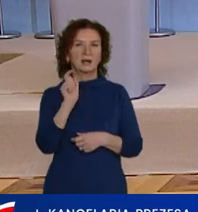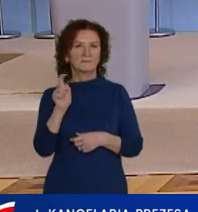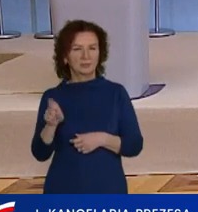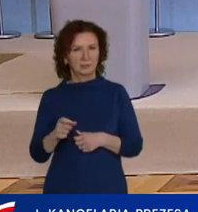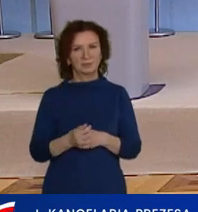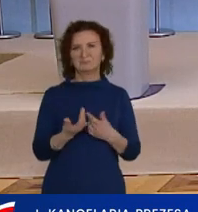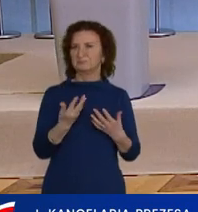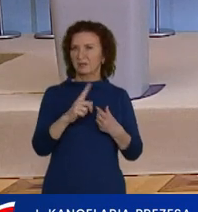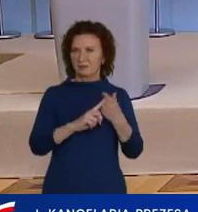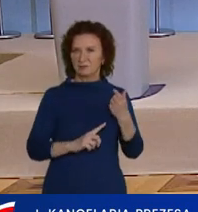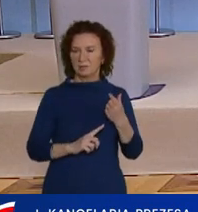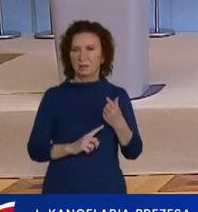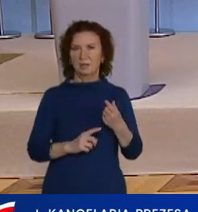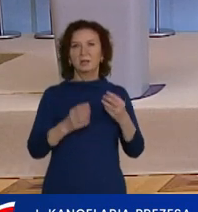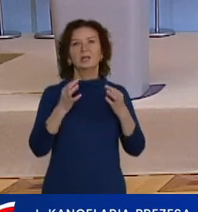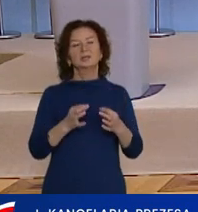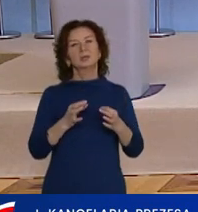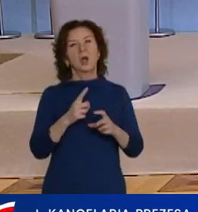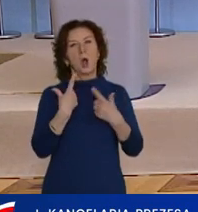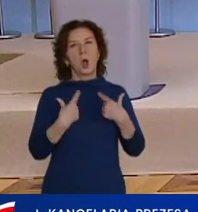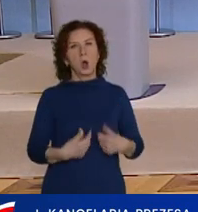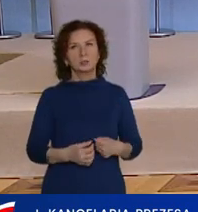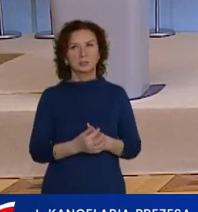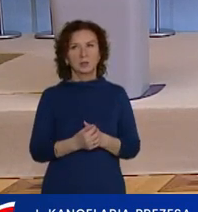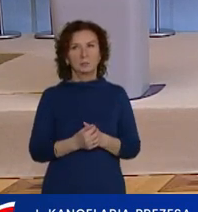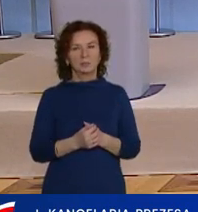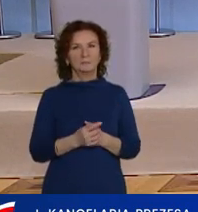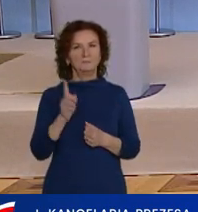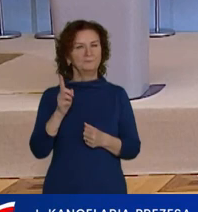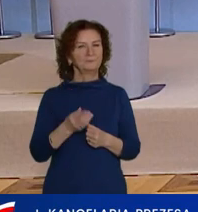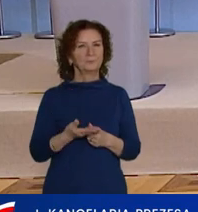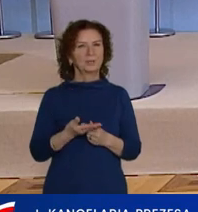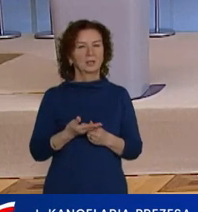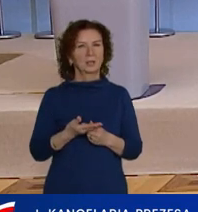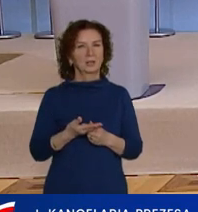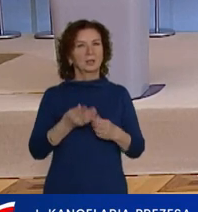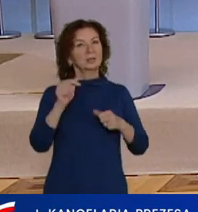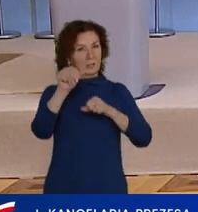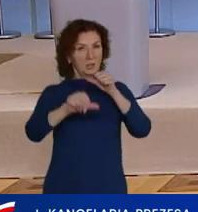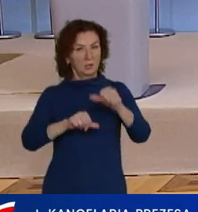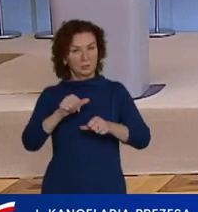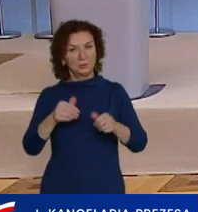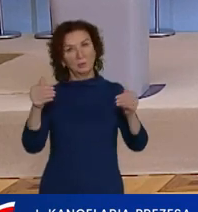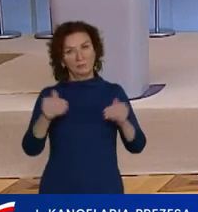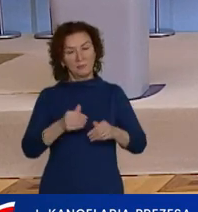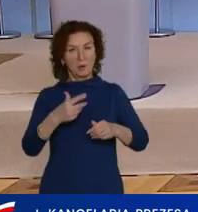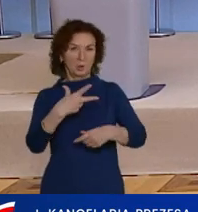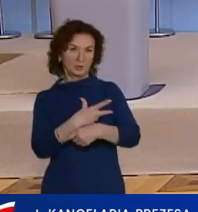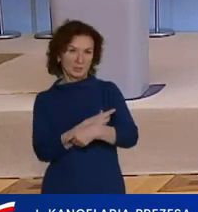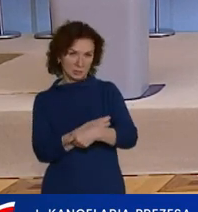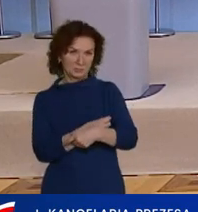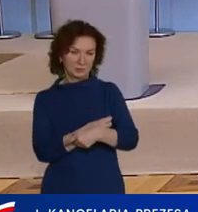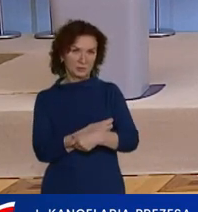osoby roczników, które są za panami, mają szansę na to, żeby zaszczepić się na przykład jeszcze w